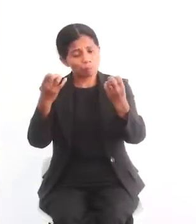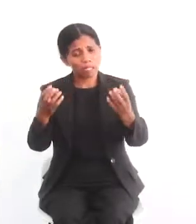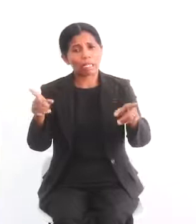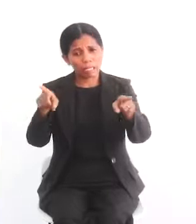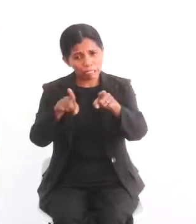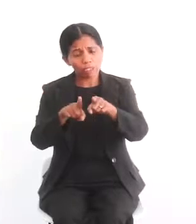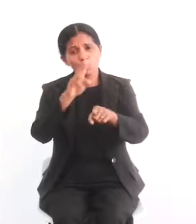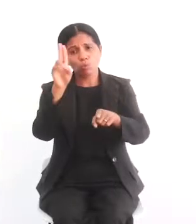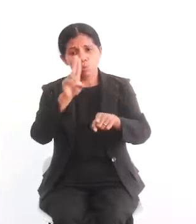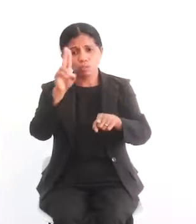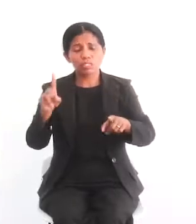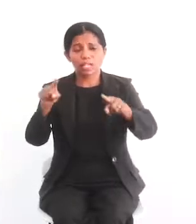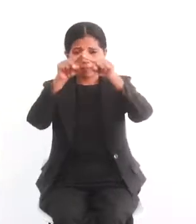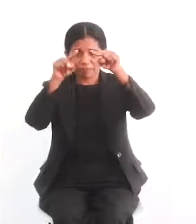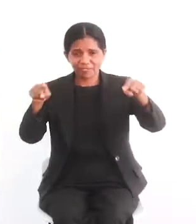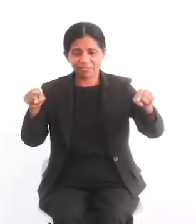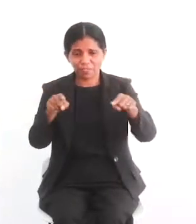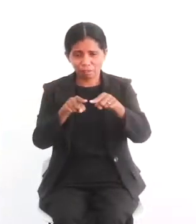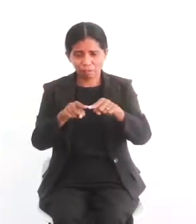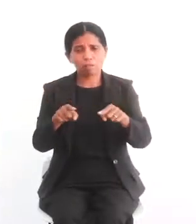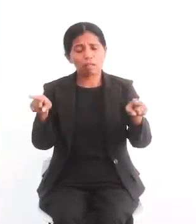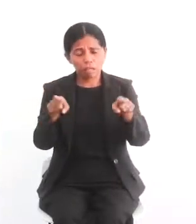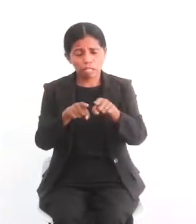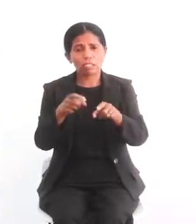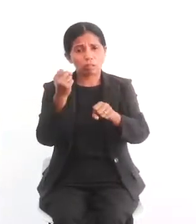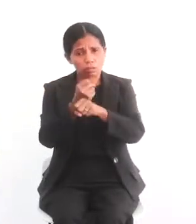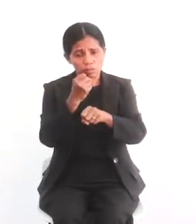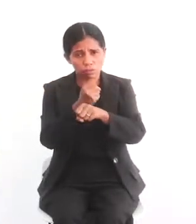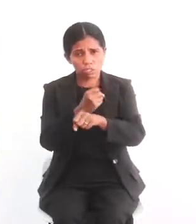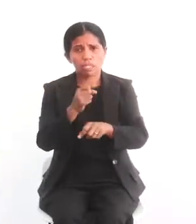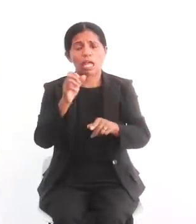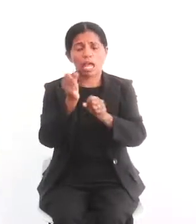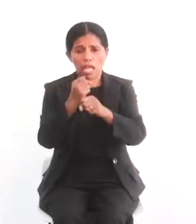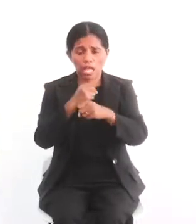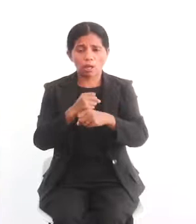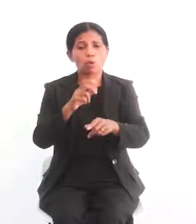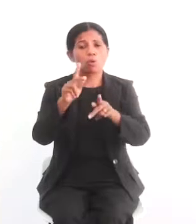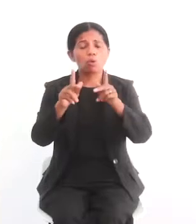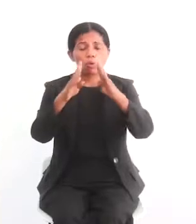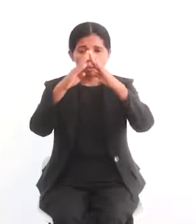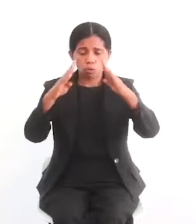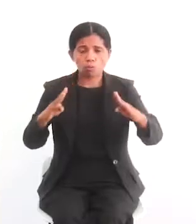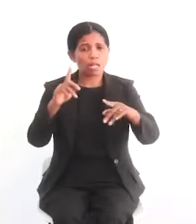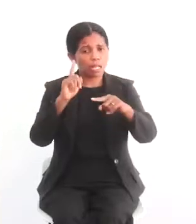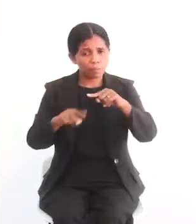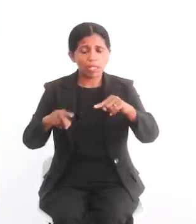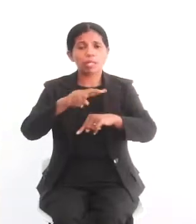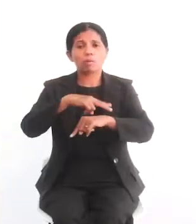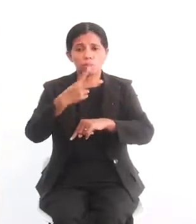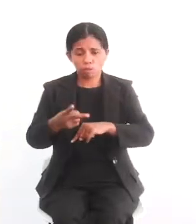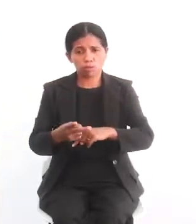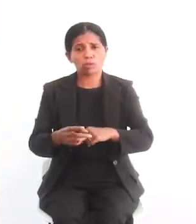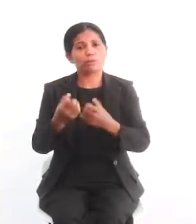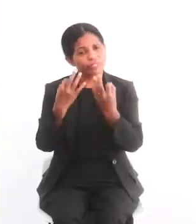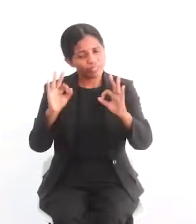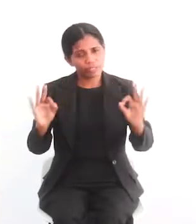triangulo tamba ne forza no halo uma kakuluk la bele monu magnedit hau fiar kata